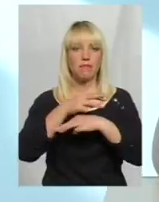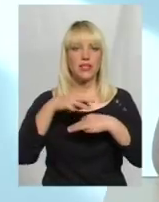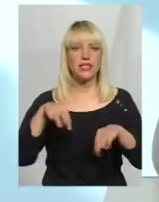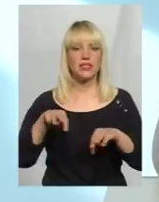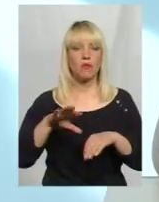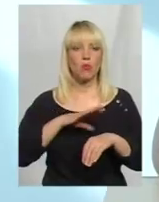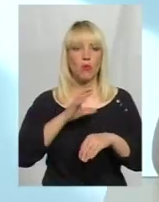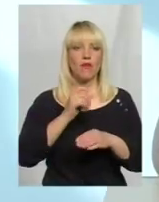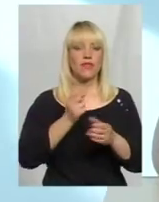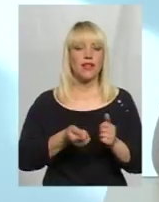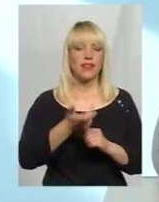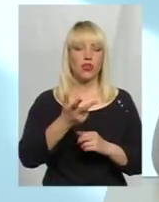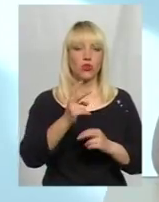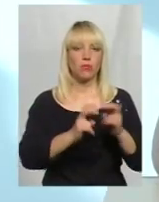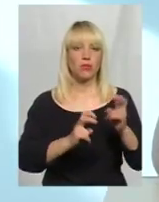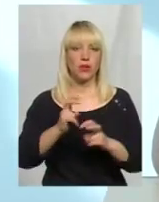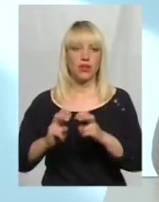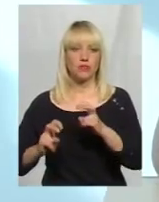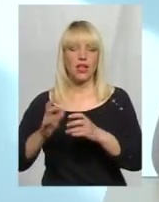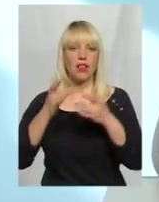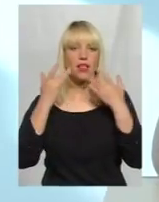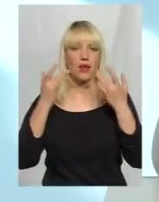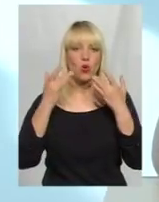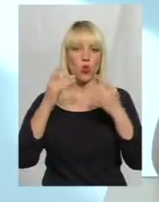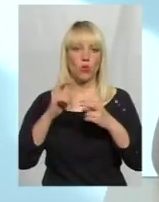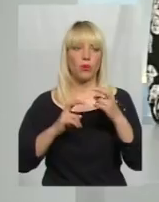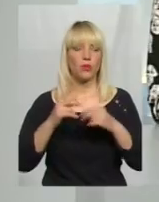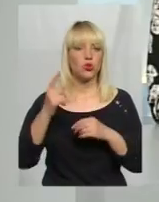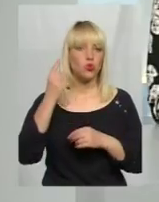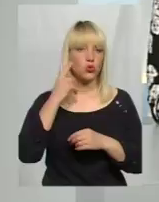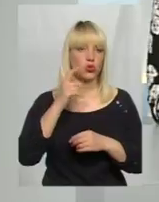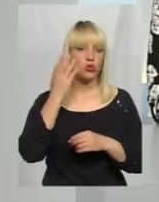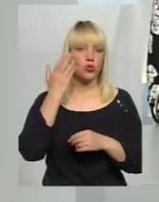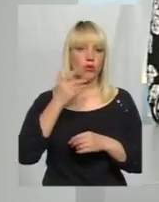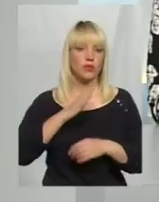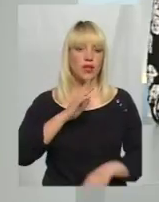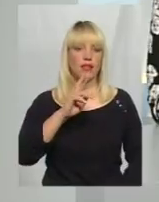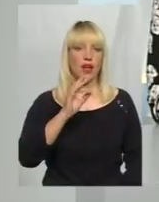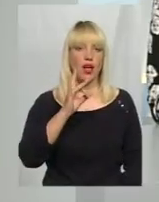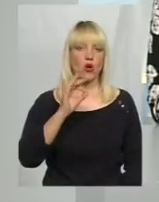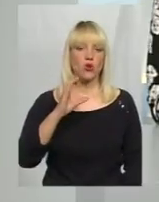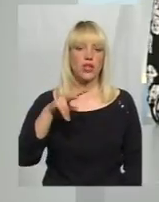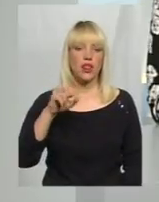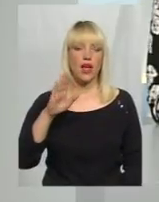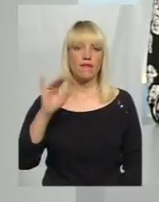побував на декількох підприємствах легкої промисловості. Ви, мабуть, чули, коли він був на Ярославі, на